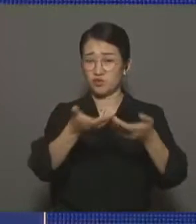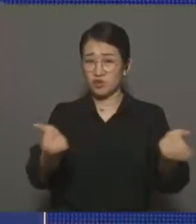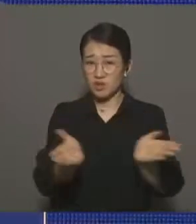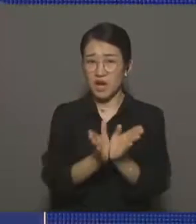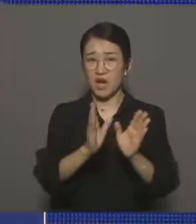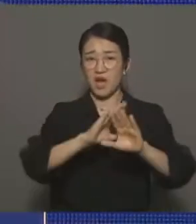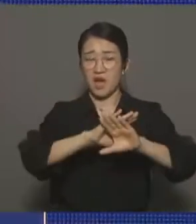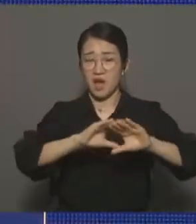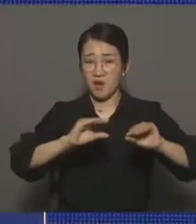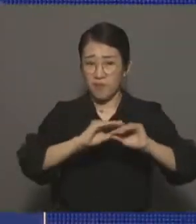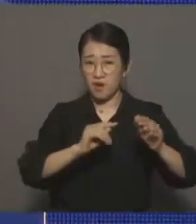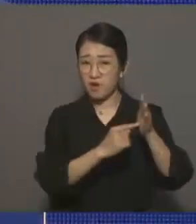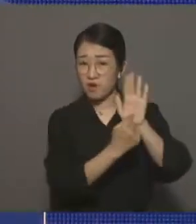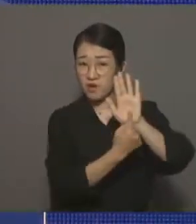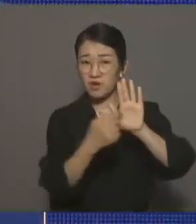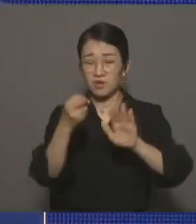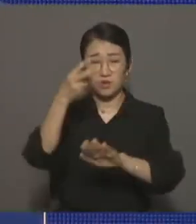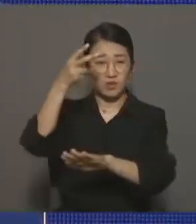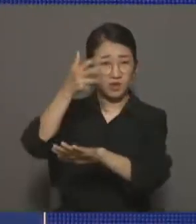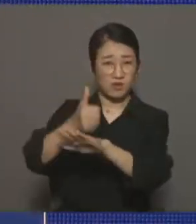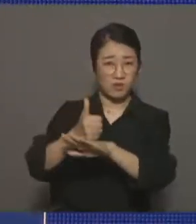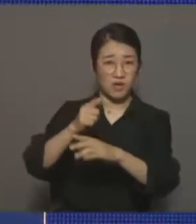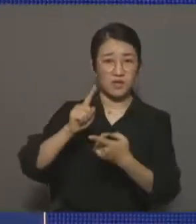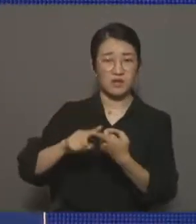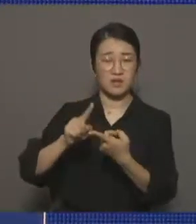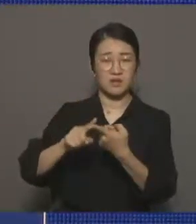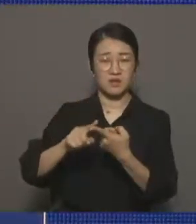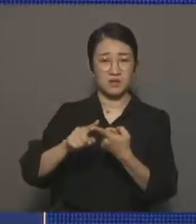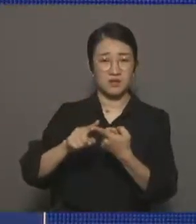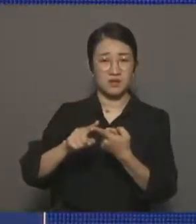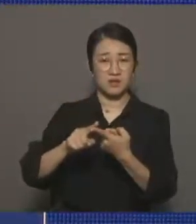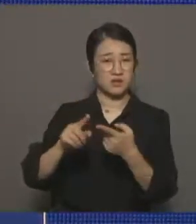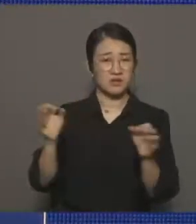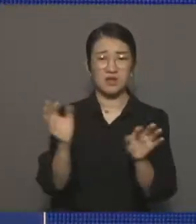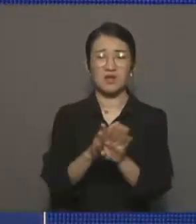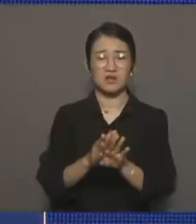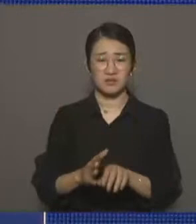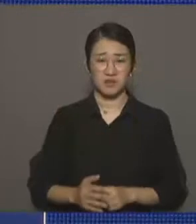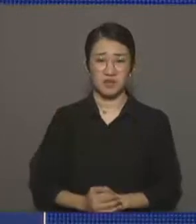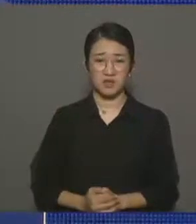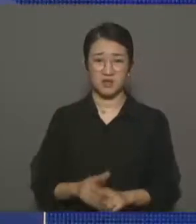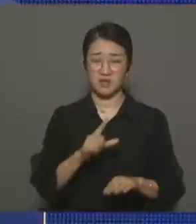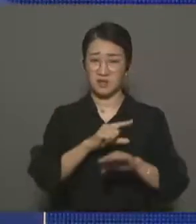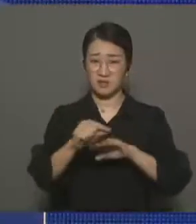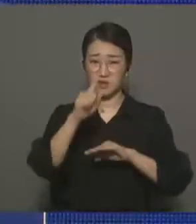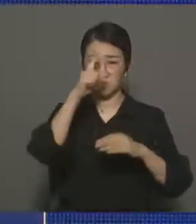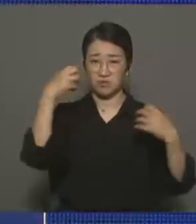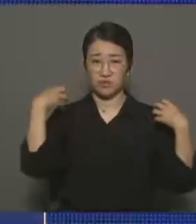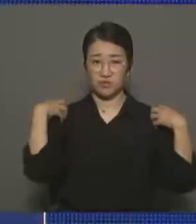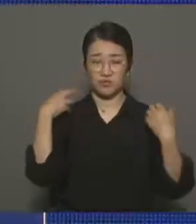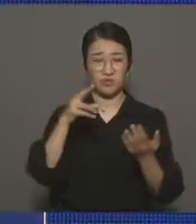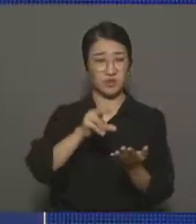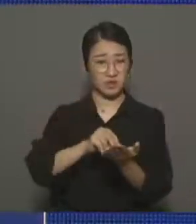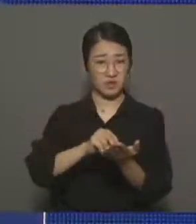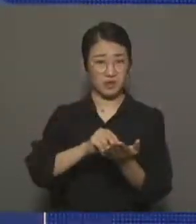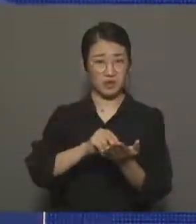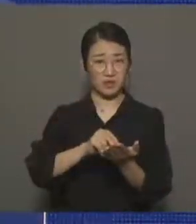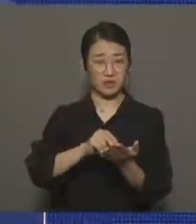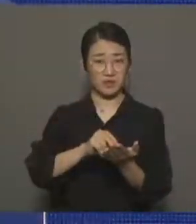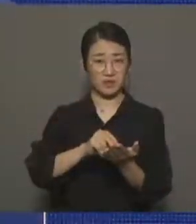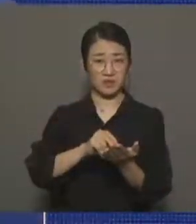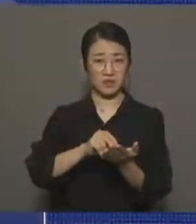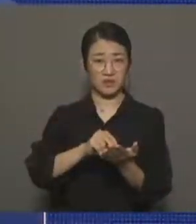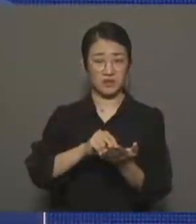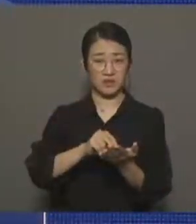해명과 결과에 대한 책임 이 두 가지가 사라졌습니다. 지방선거 패배의 원인으로 지목받고 있는 개항을